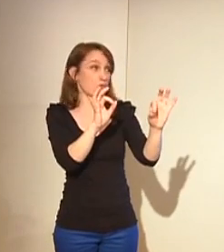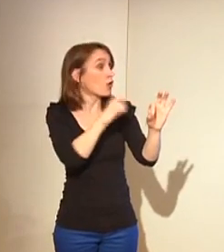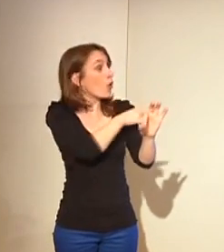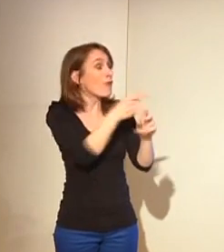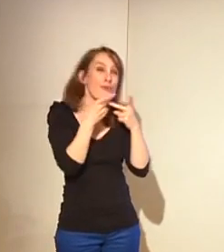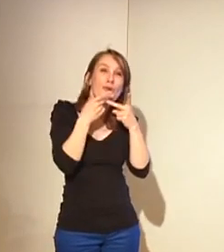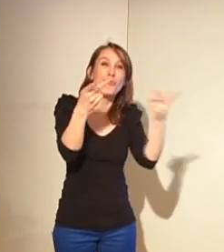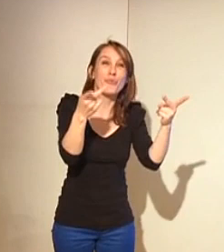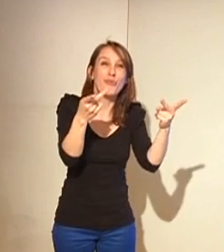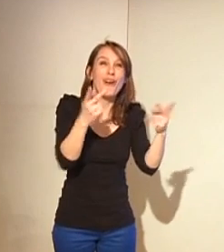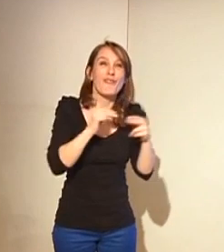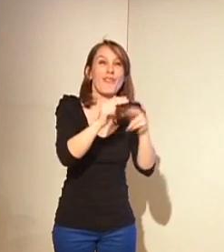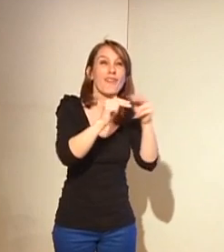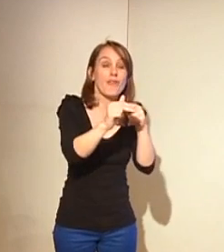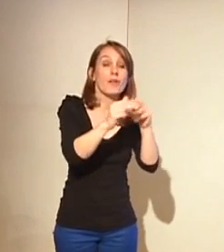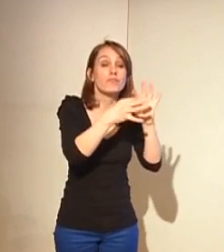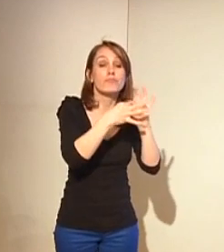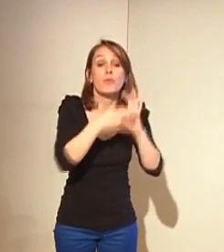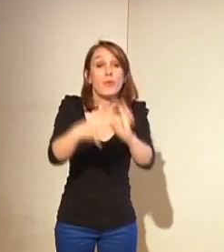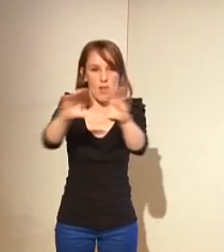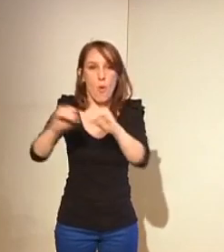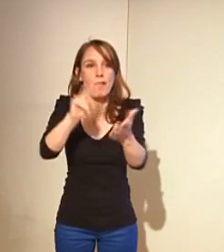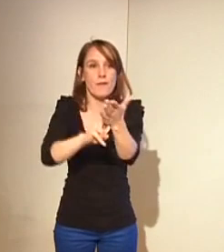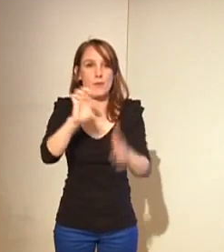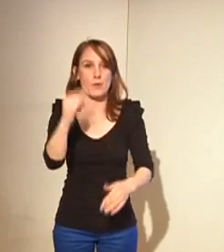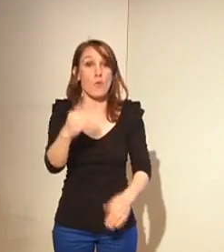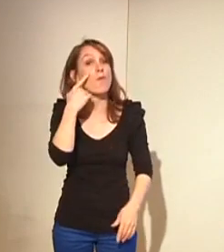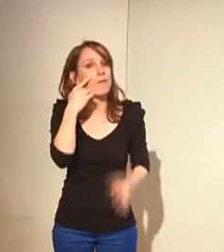avec vos engagements électoraux je vous remercie